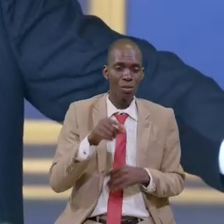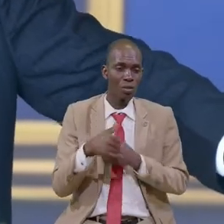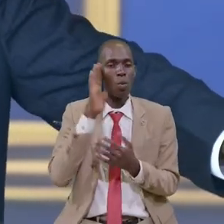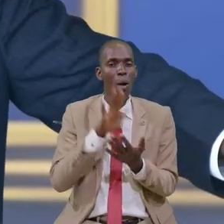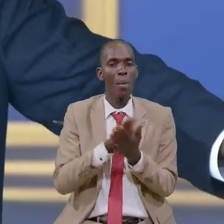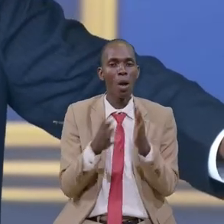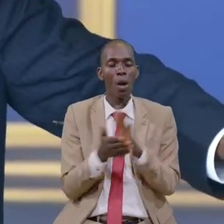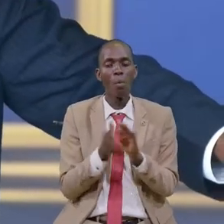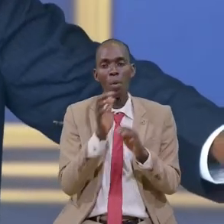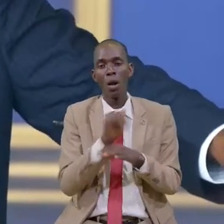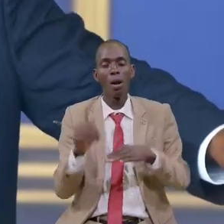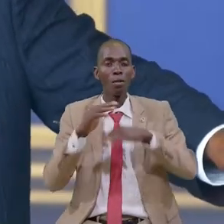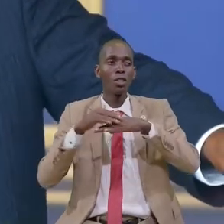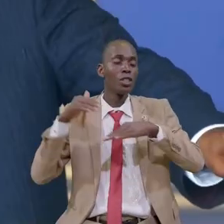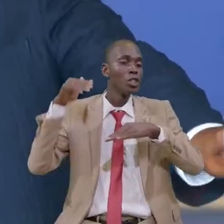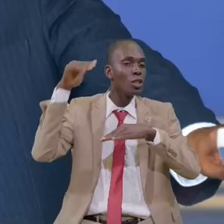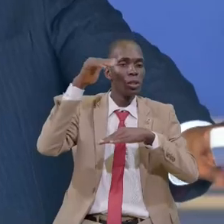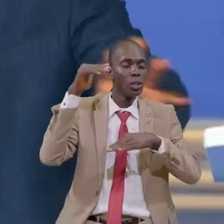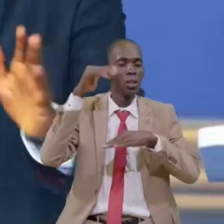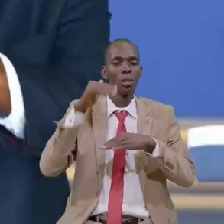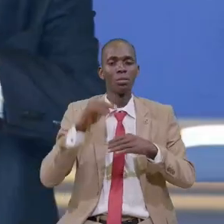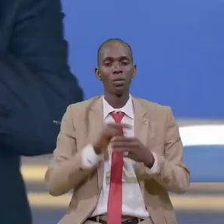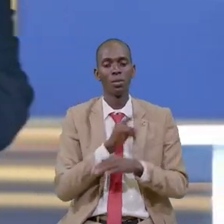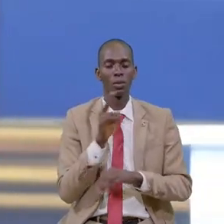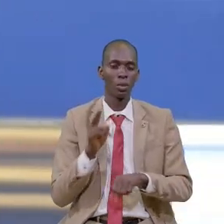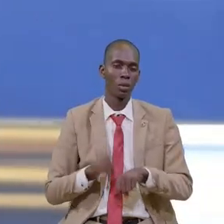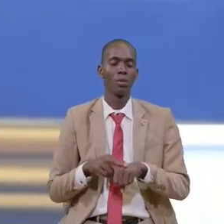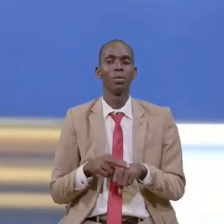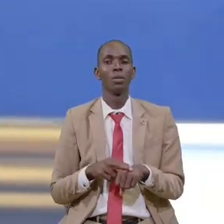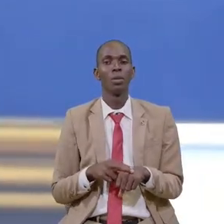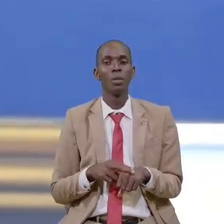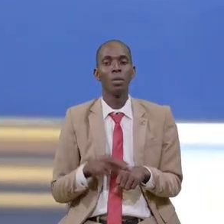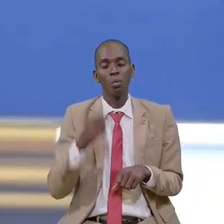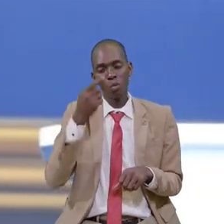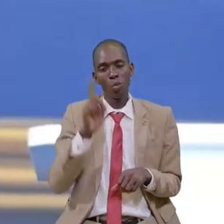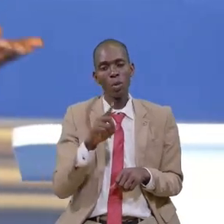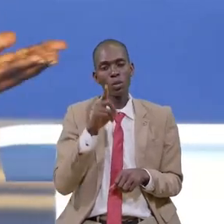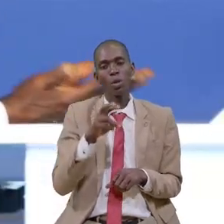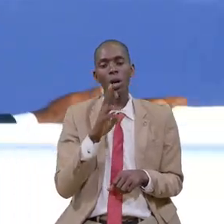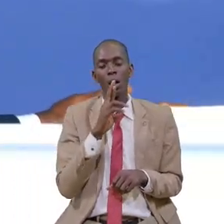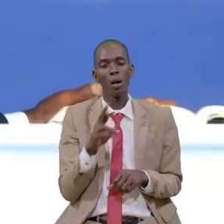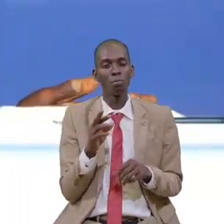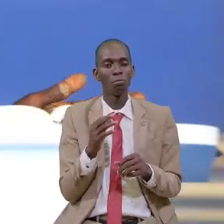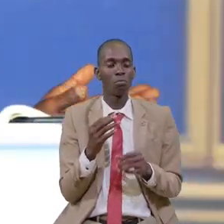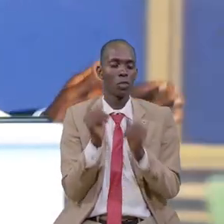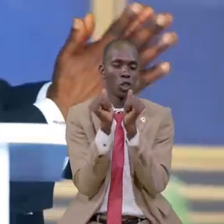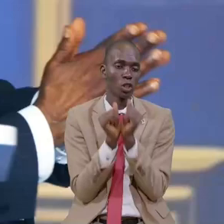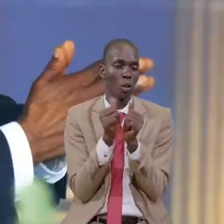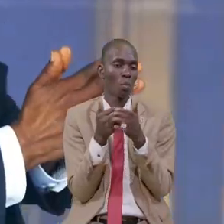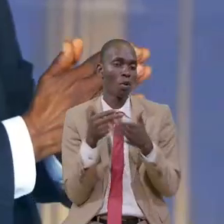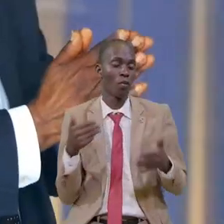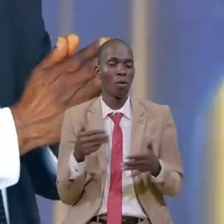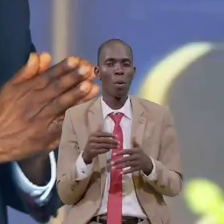supérieure au-dessus de là où ils étaient esclaves. Une montagne était devant lui et c'était